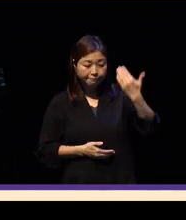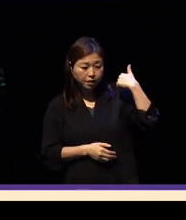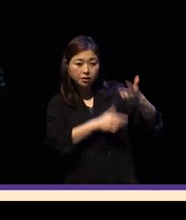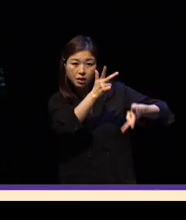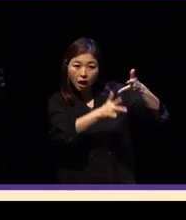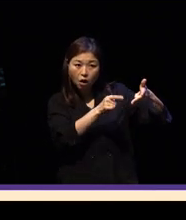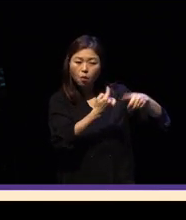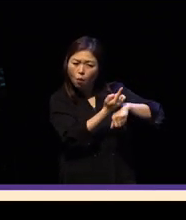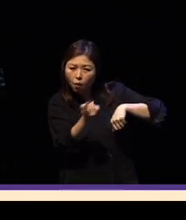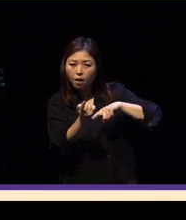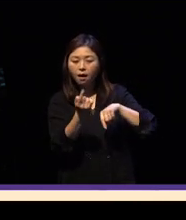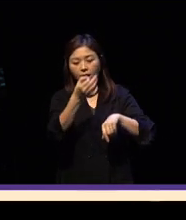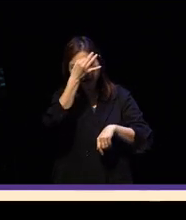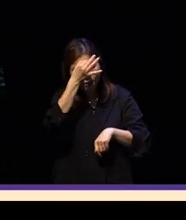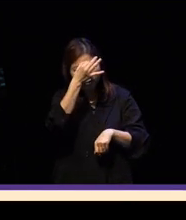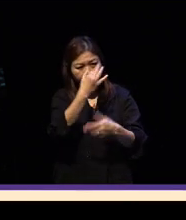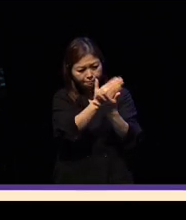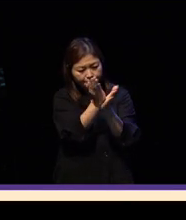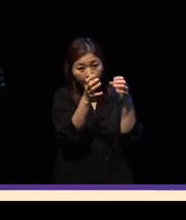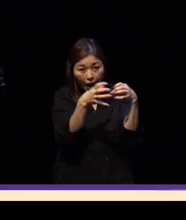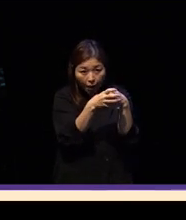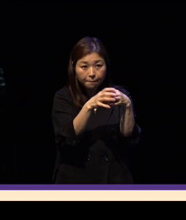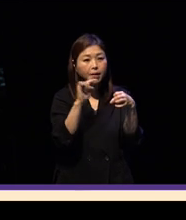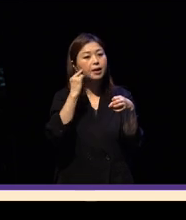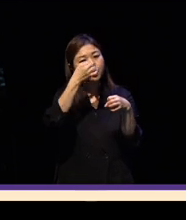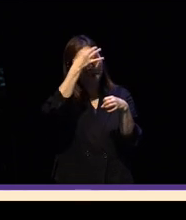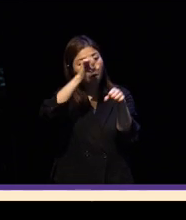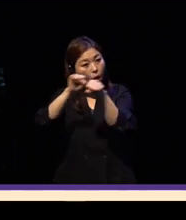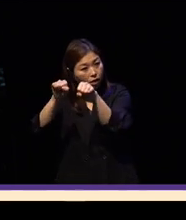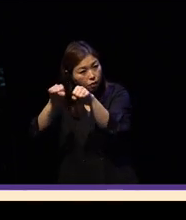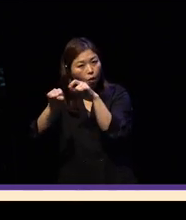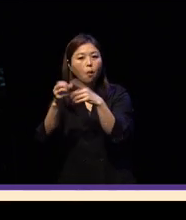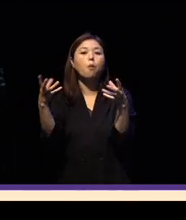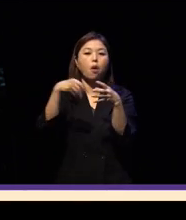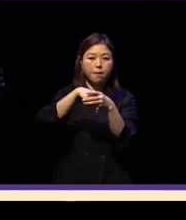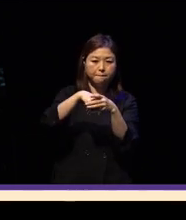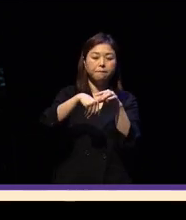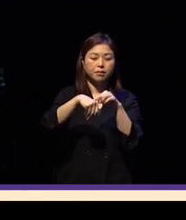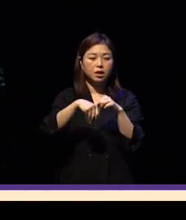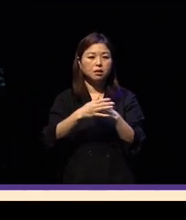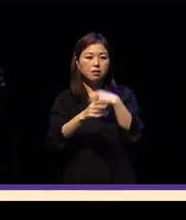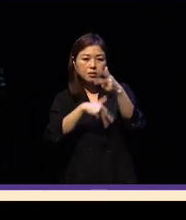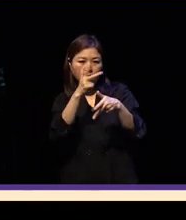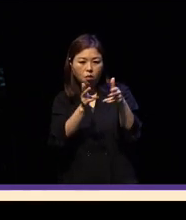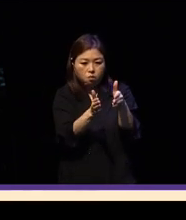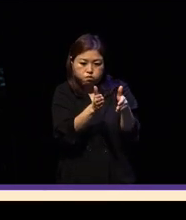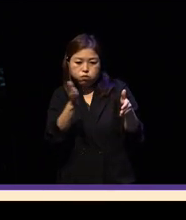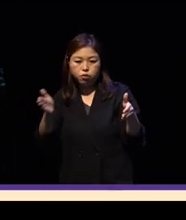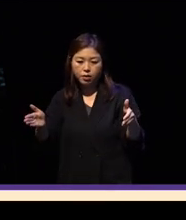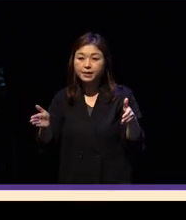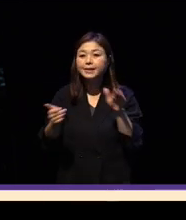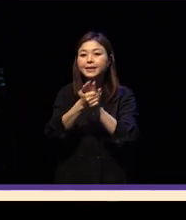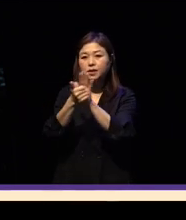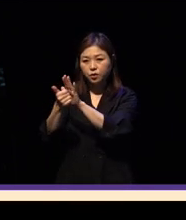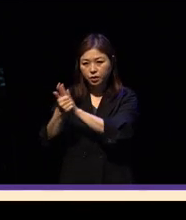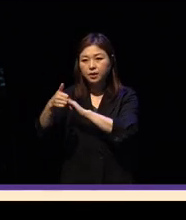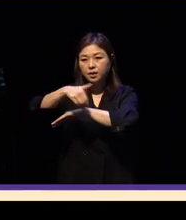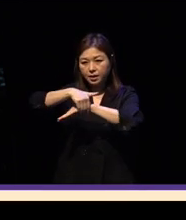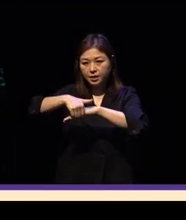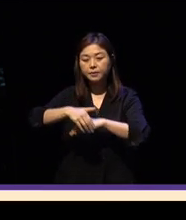기존 사업 이외에도 기술결합에 대한 어떤 예술 활동까지 포함해서 사업 범위를 확대해서 지원할